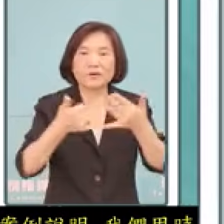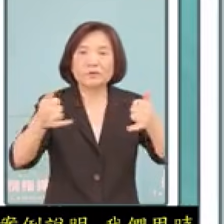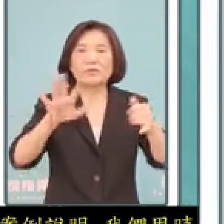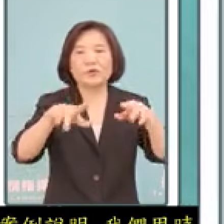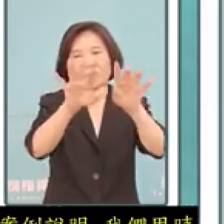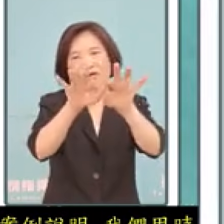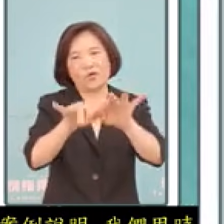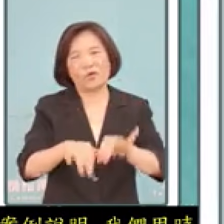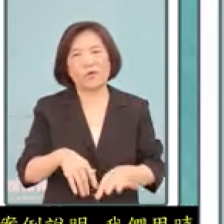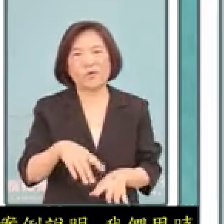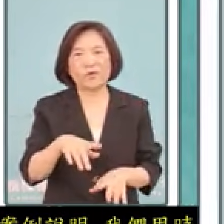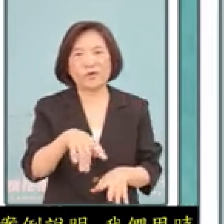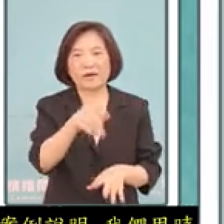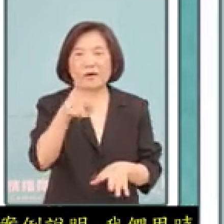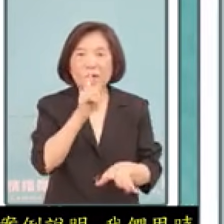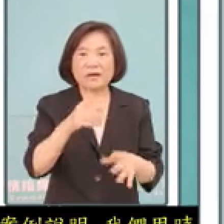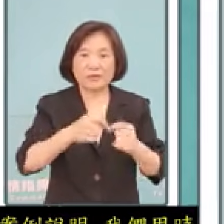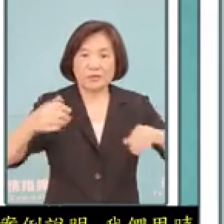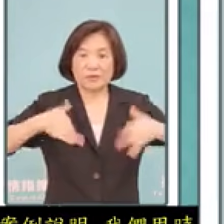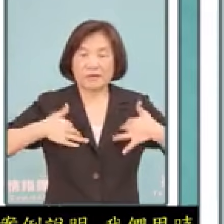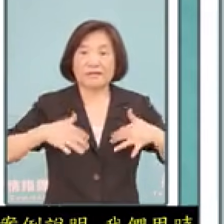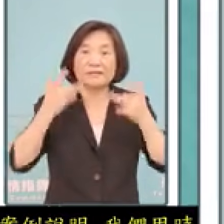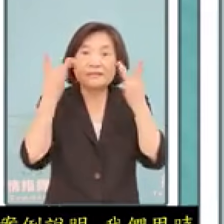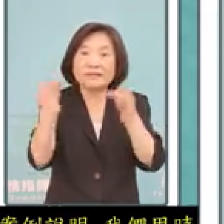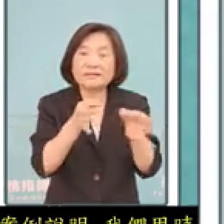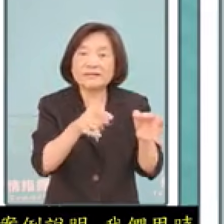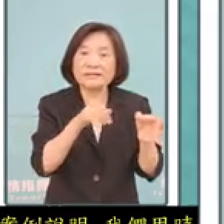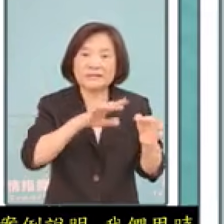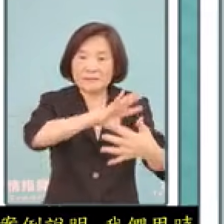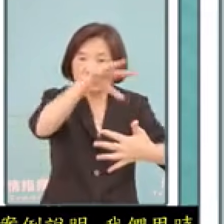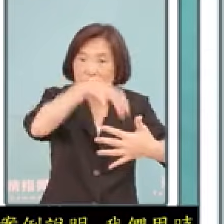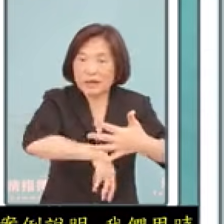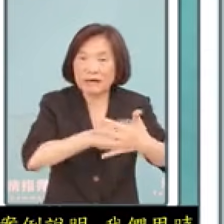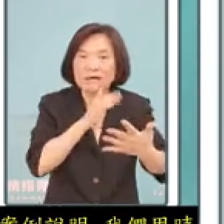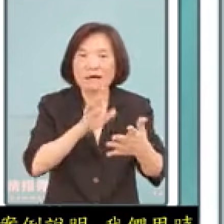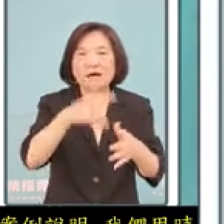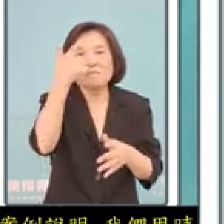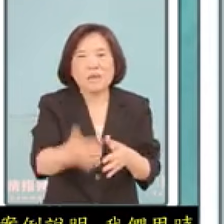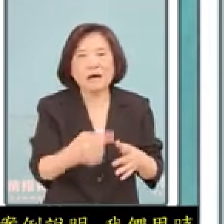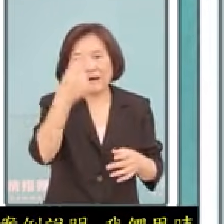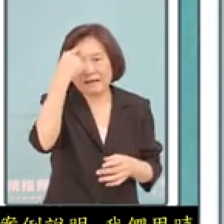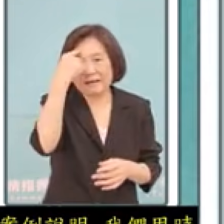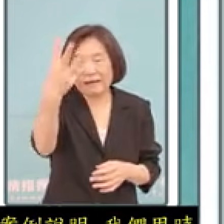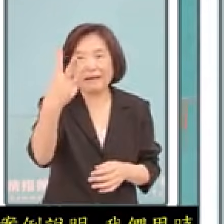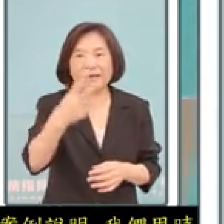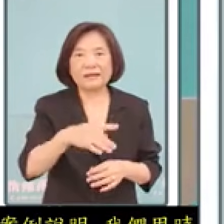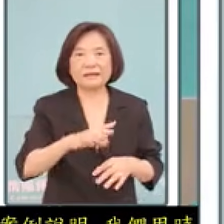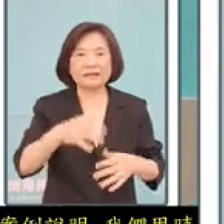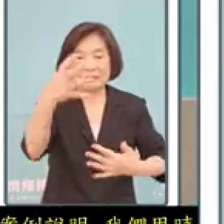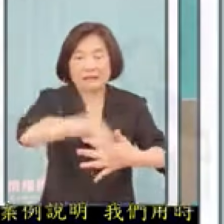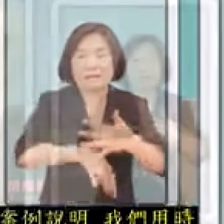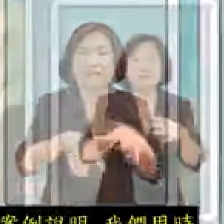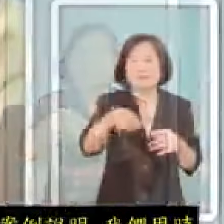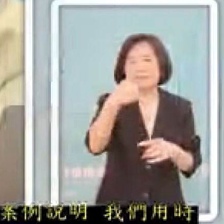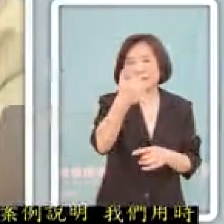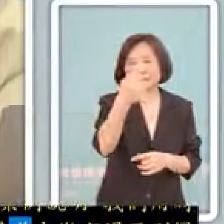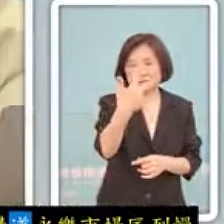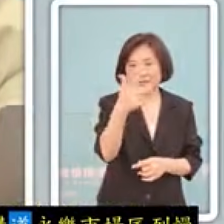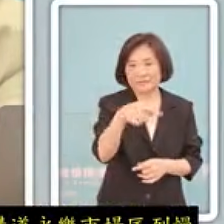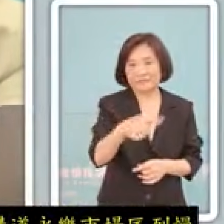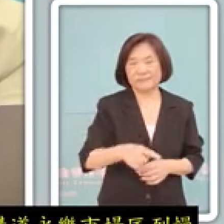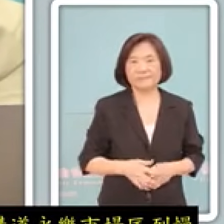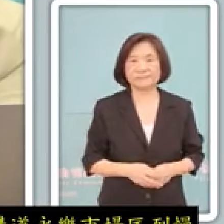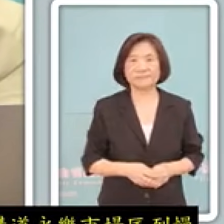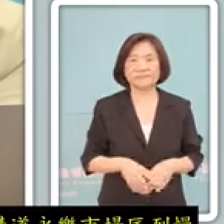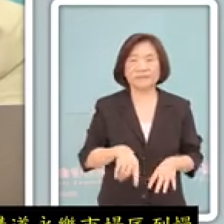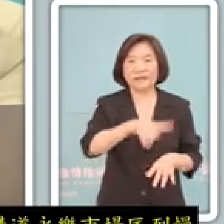文章哦，讲到说这个永乐市场的这个框列呢，整整慢了三天才框列157个人。